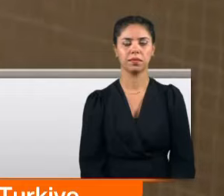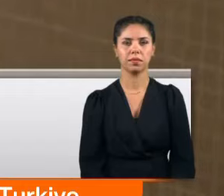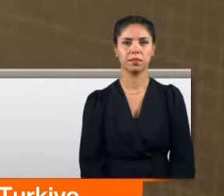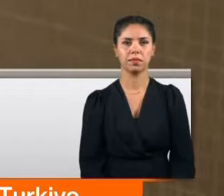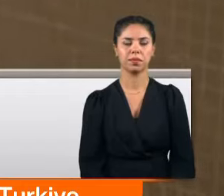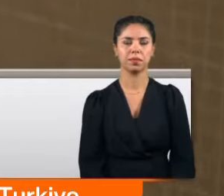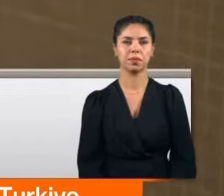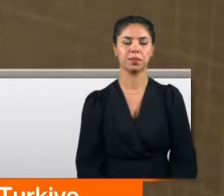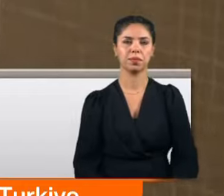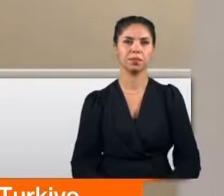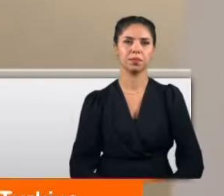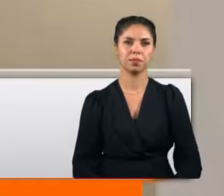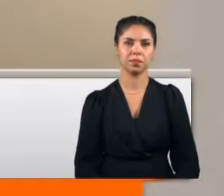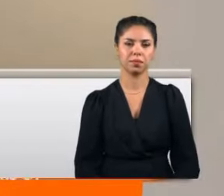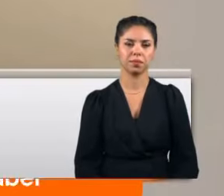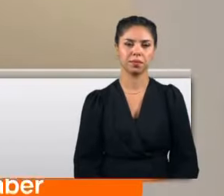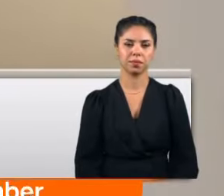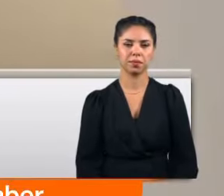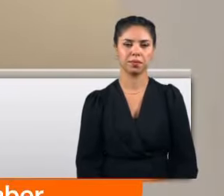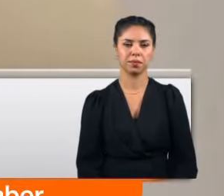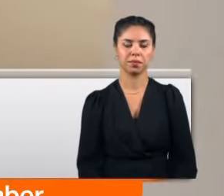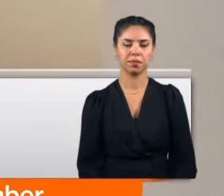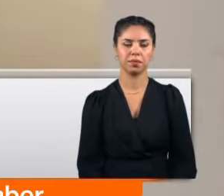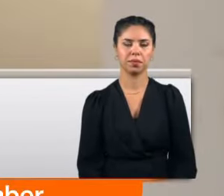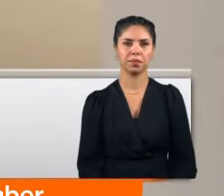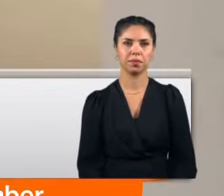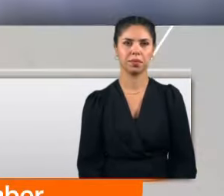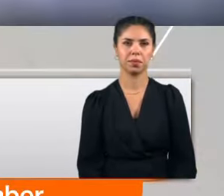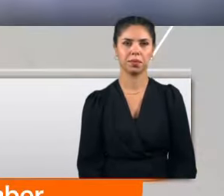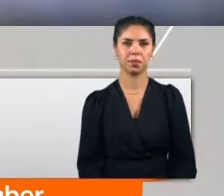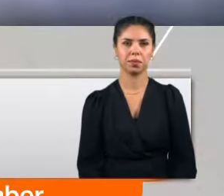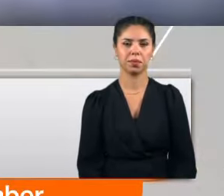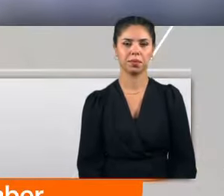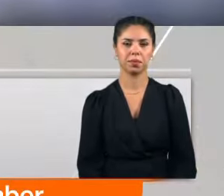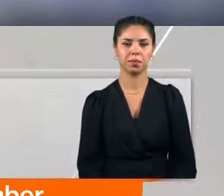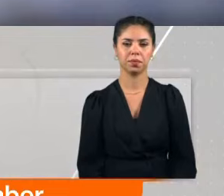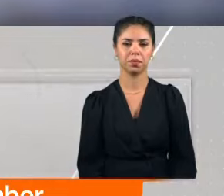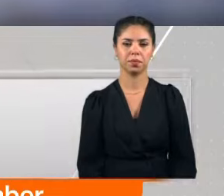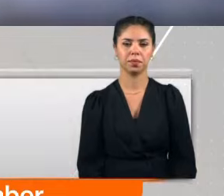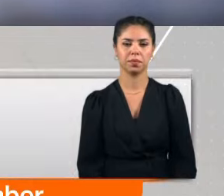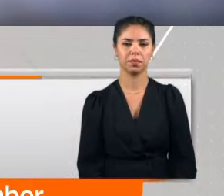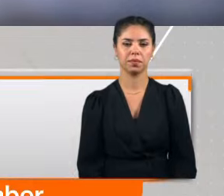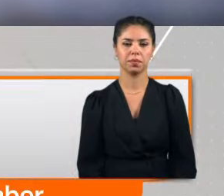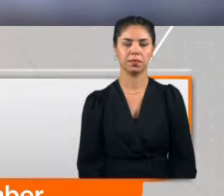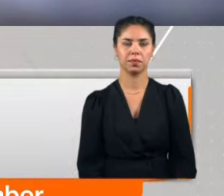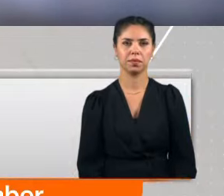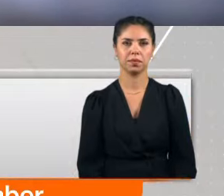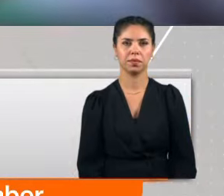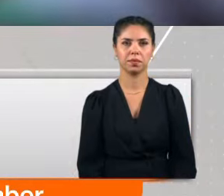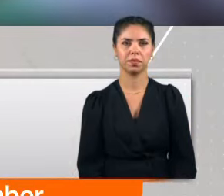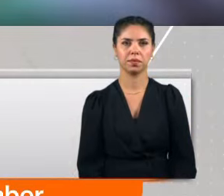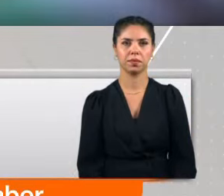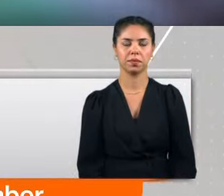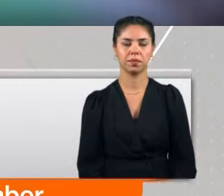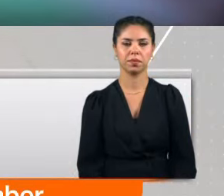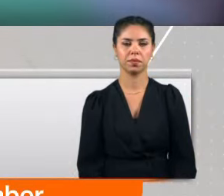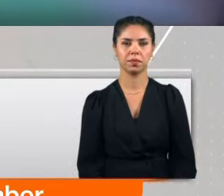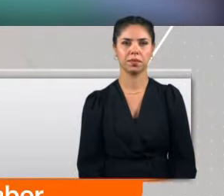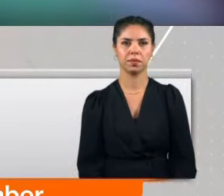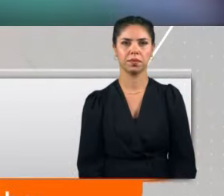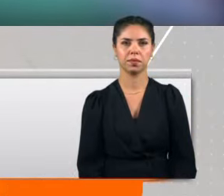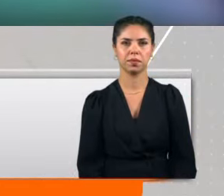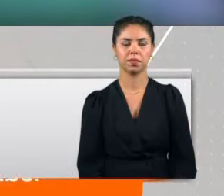an itibariyle girdi. Cezasını çeksin, serbest bırakılmasını istemiyoruz kesinlikle. Yani yaptıklarının bedelini ödesin. Cezasını